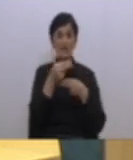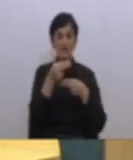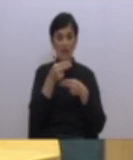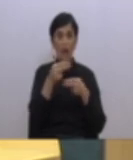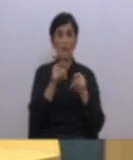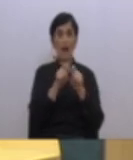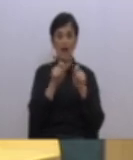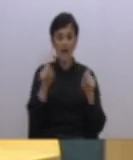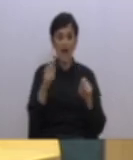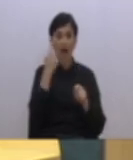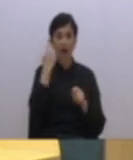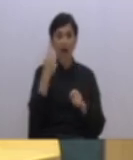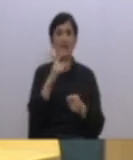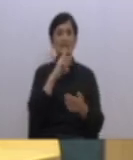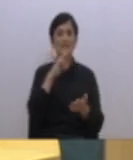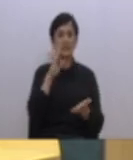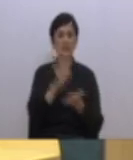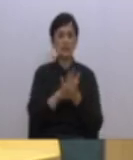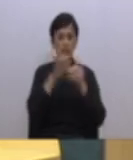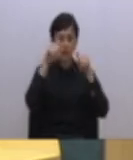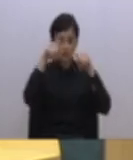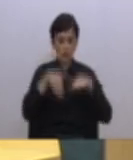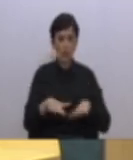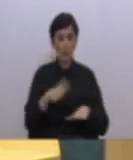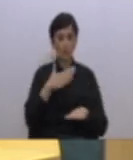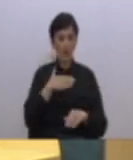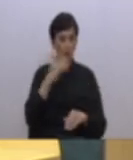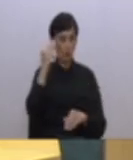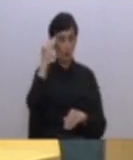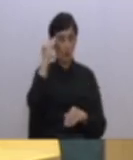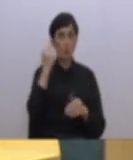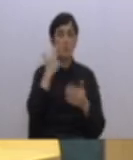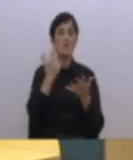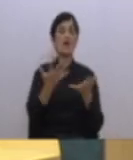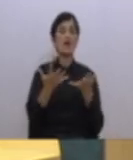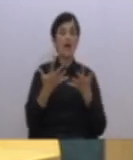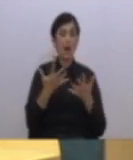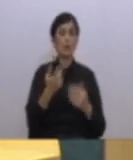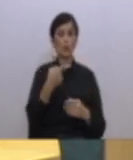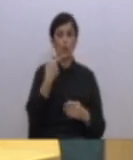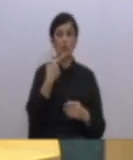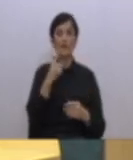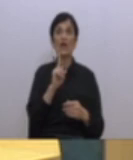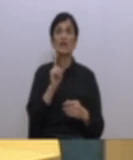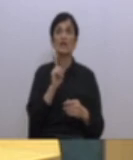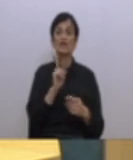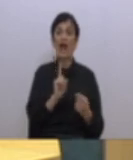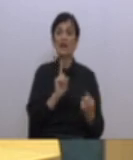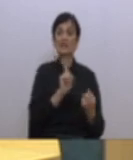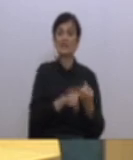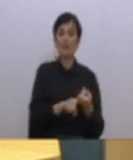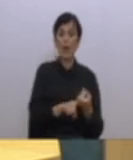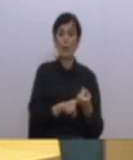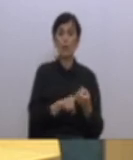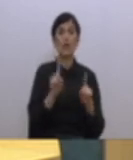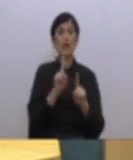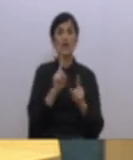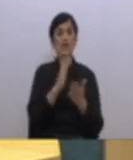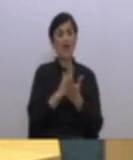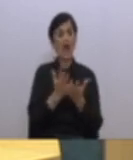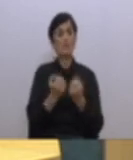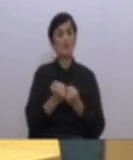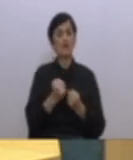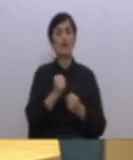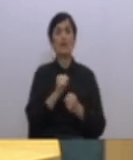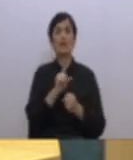რომ 1969 და ჩამოვაყალიბოთ ჩვენი პოზიცია. კაფეო დითქვას, რას ვემხრობით, რა არის მისაღები, რა არ